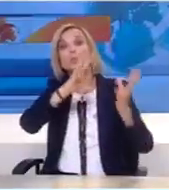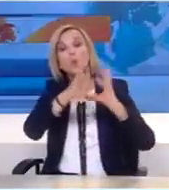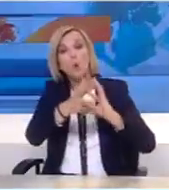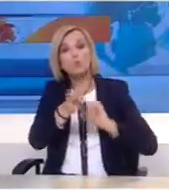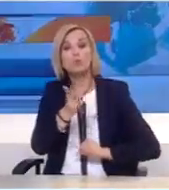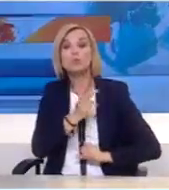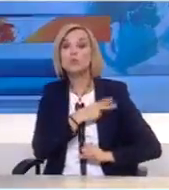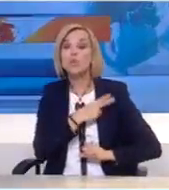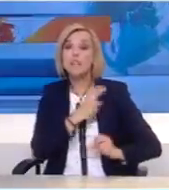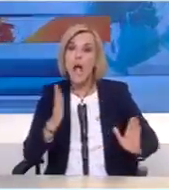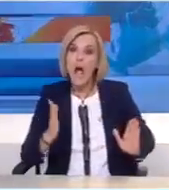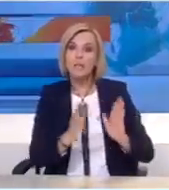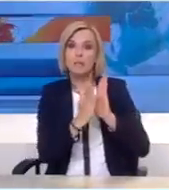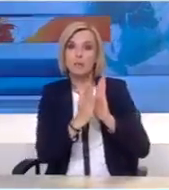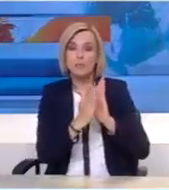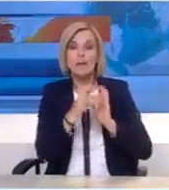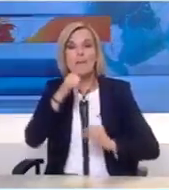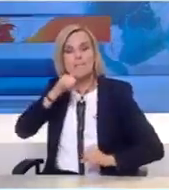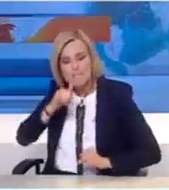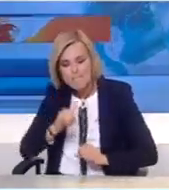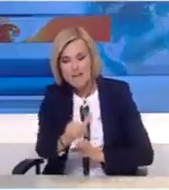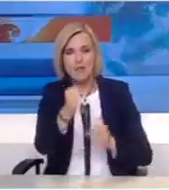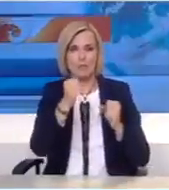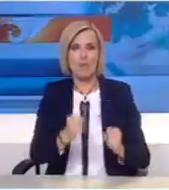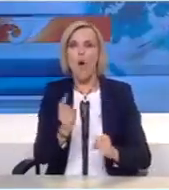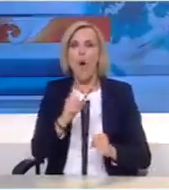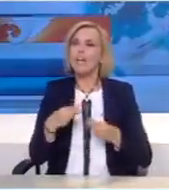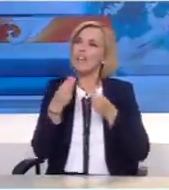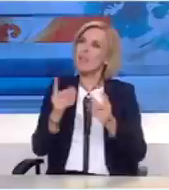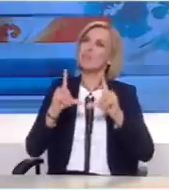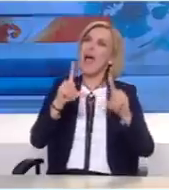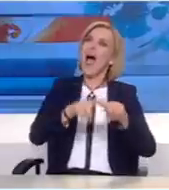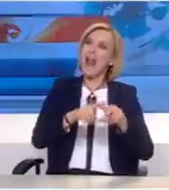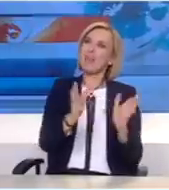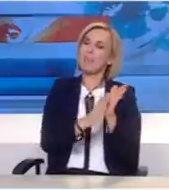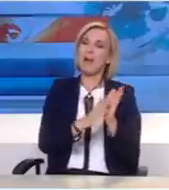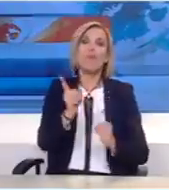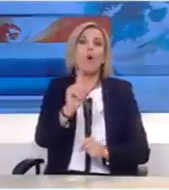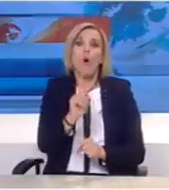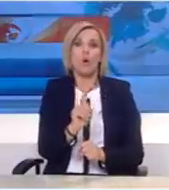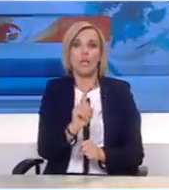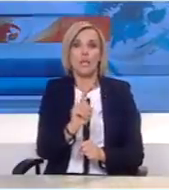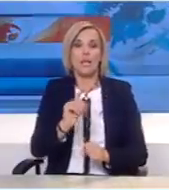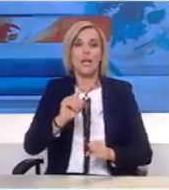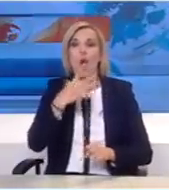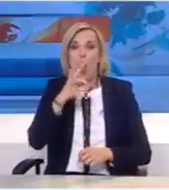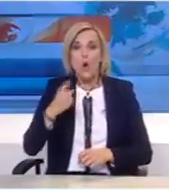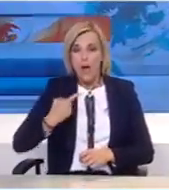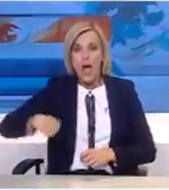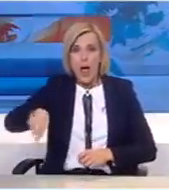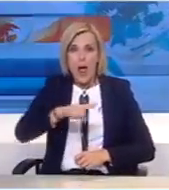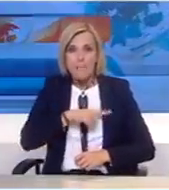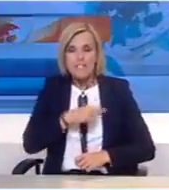ιού. Πρέπει να συνεχίσουμε να παραμείνουμε έτσι. Όχι να δείξουμε κάποια καλή εικόνα στον κόσμο σαν χώρα. Είναι αποφύγουμε, γιατί εκτιμούμε τη ζωή των